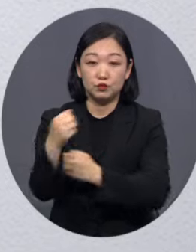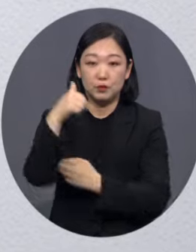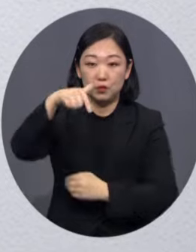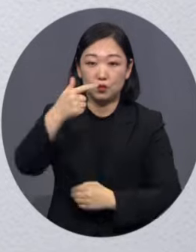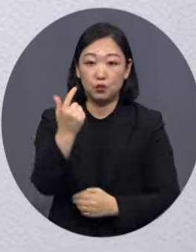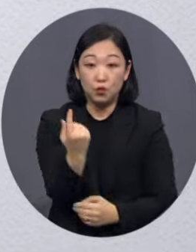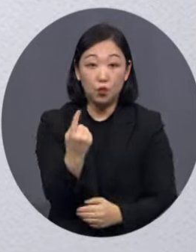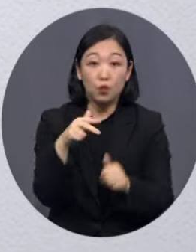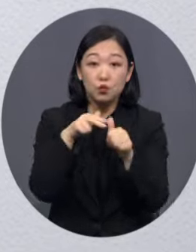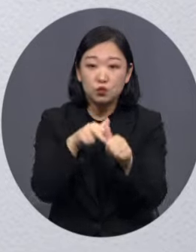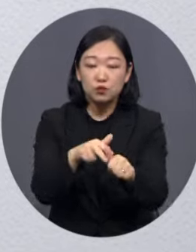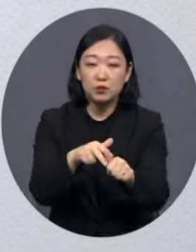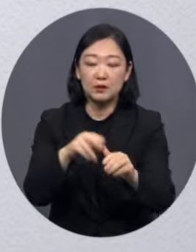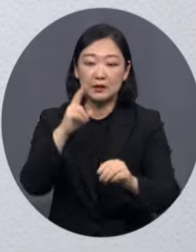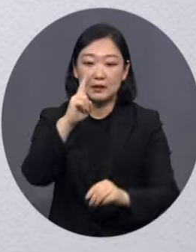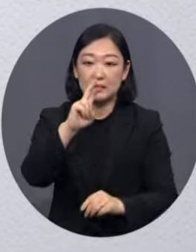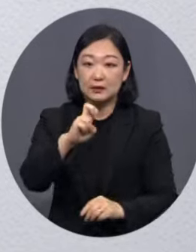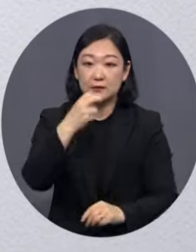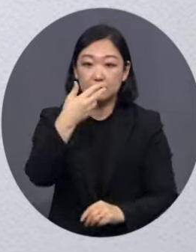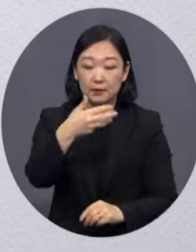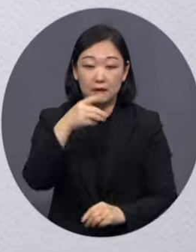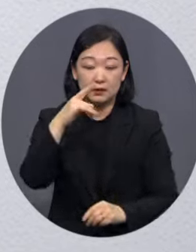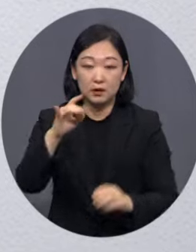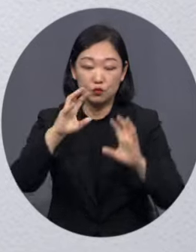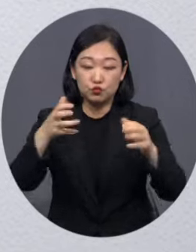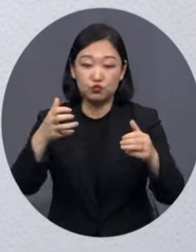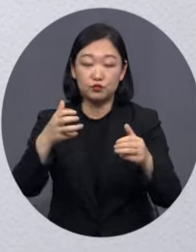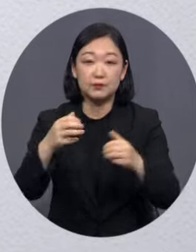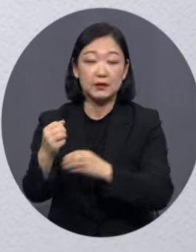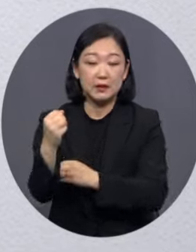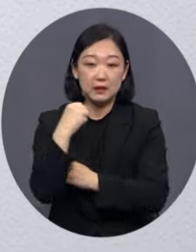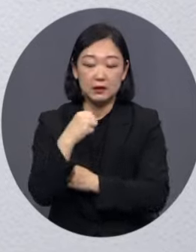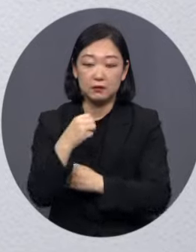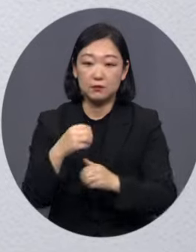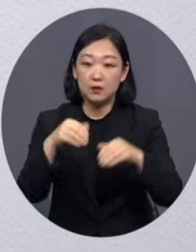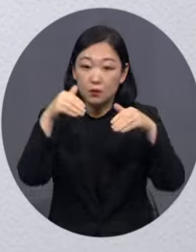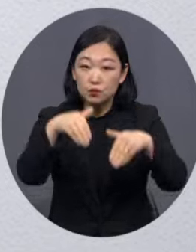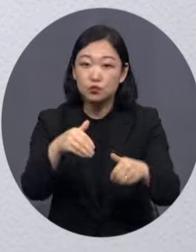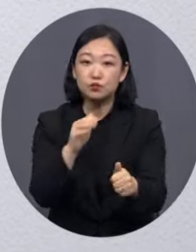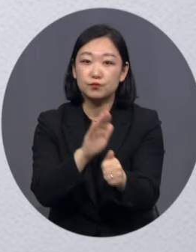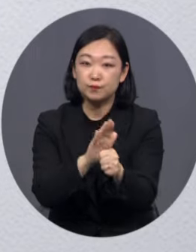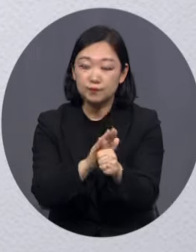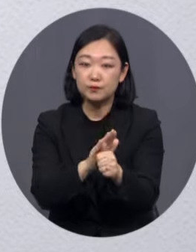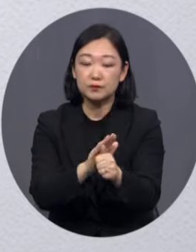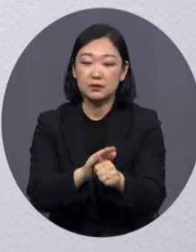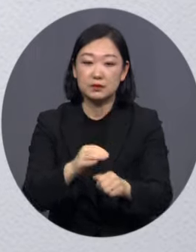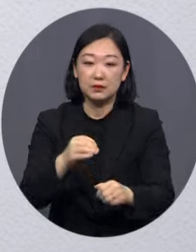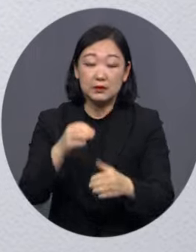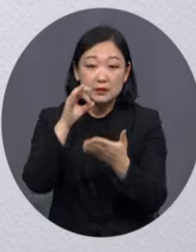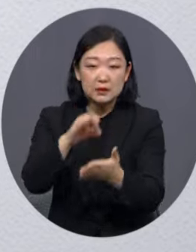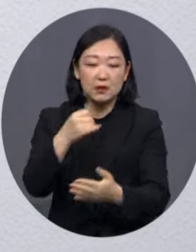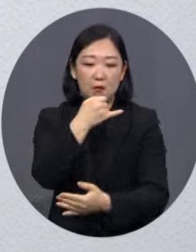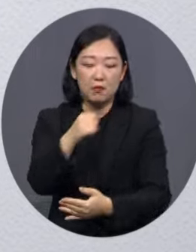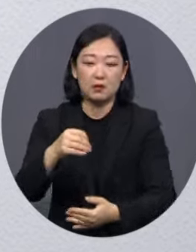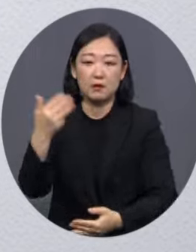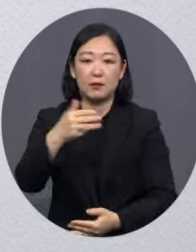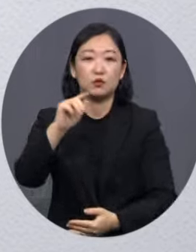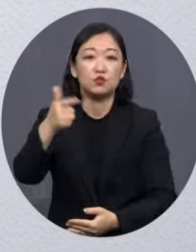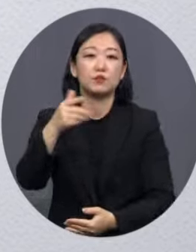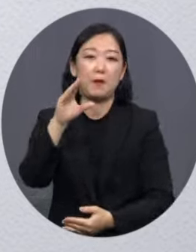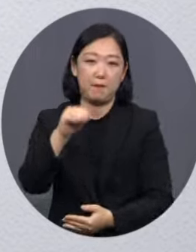고광철 후보는 제 18대 국민의 힘 보좌진 협의 회장을 지냈고 재산은 마이스 8,600여 만